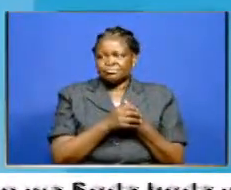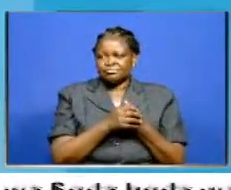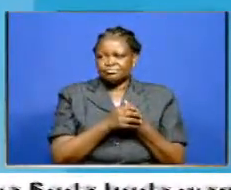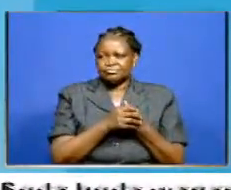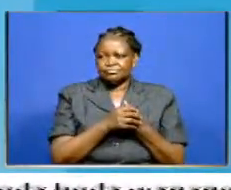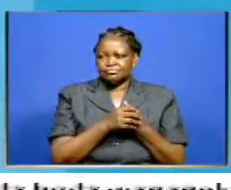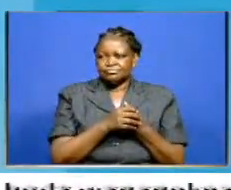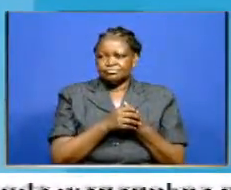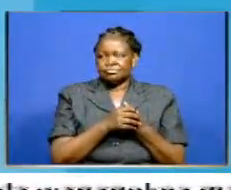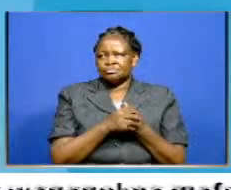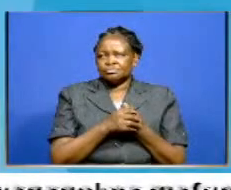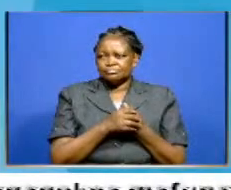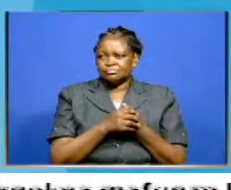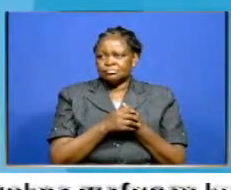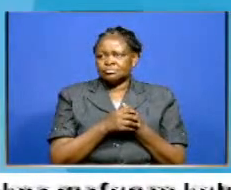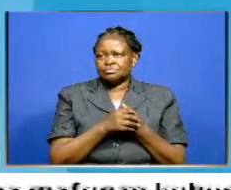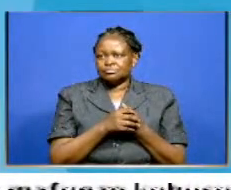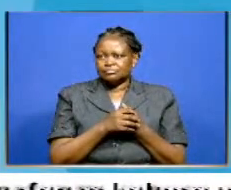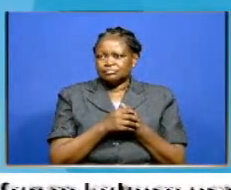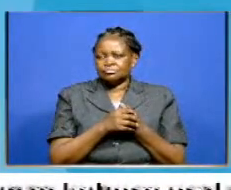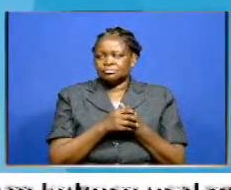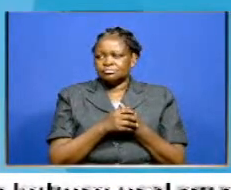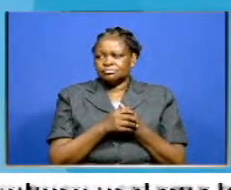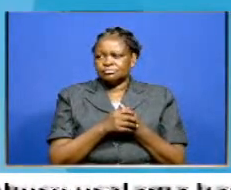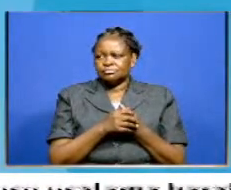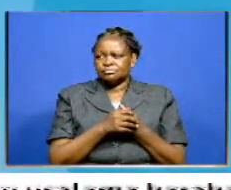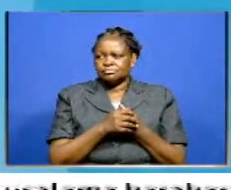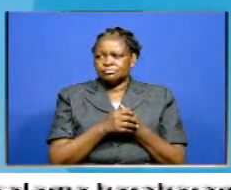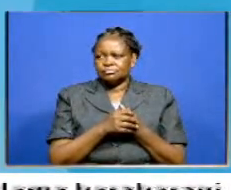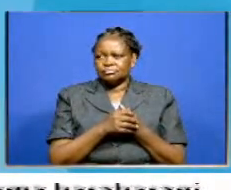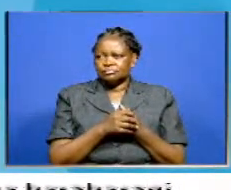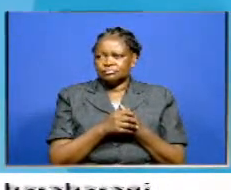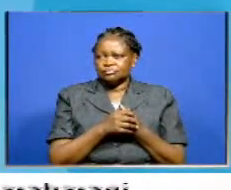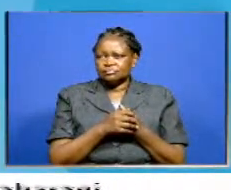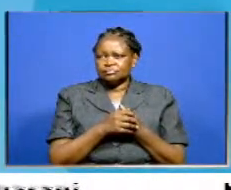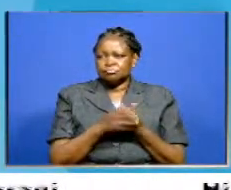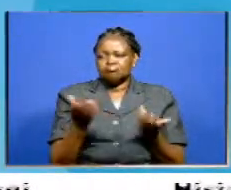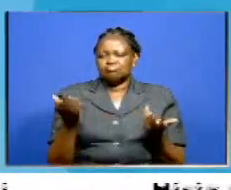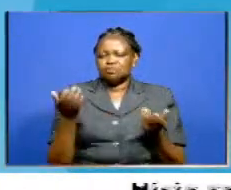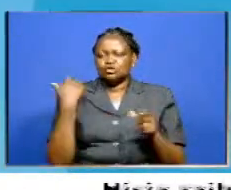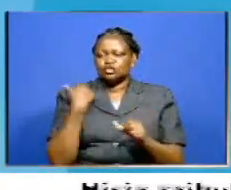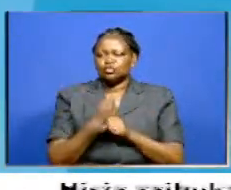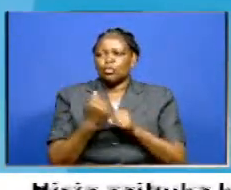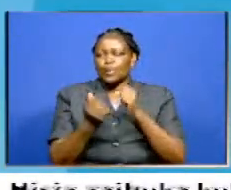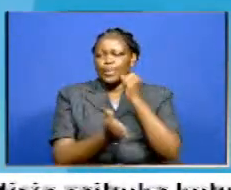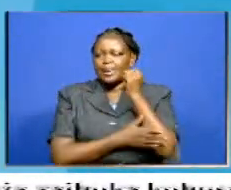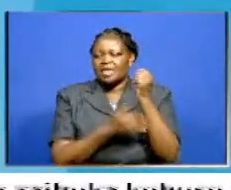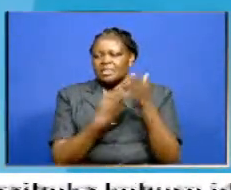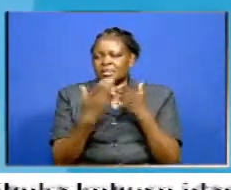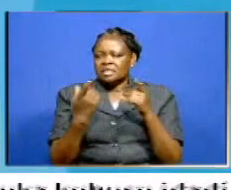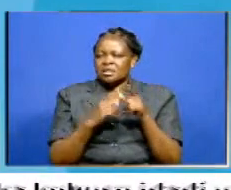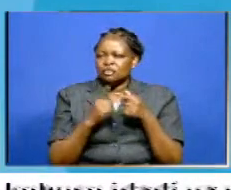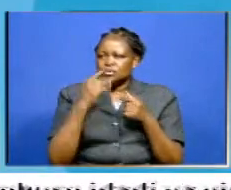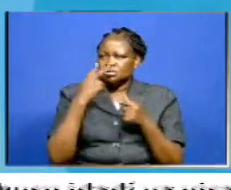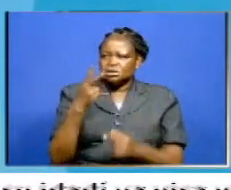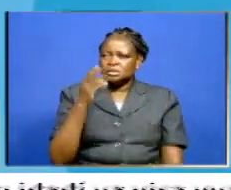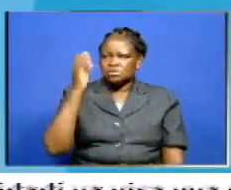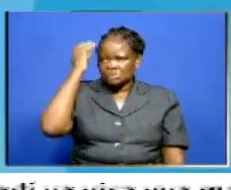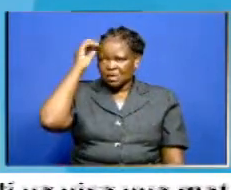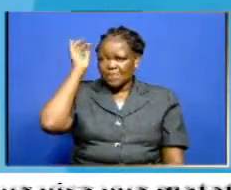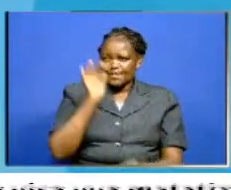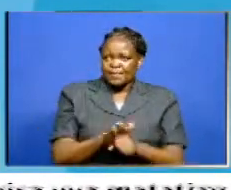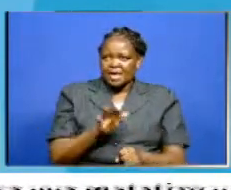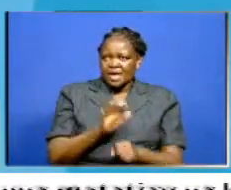wanafunzi waziweze kufuata hizo mbinu, wanaingia katika mbinu ambazo hazifai. Unapata siku hizi wanafunzi wengi ndio